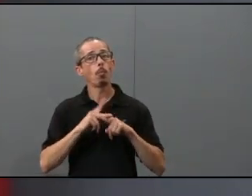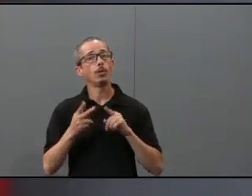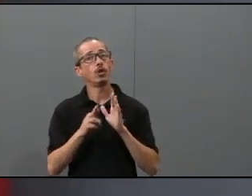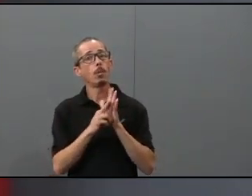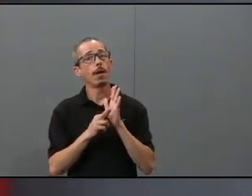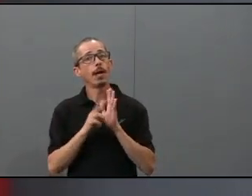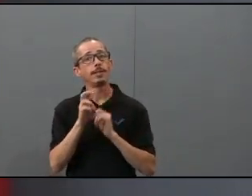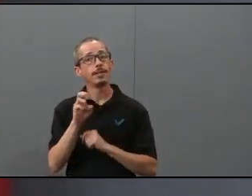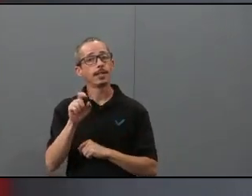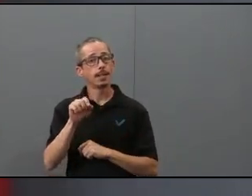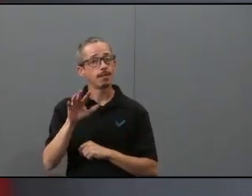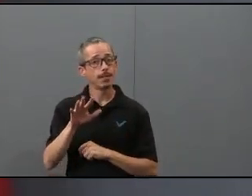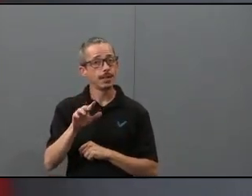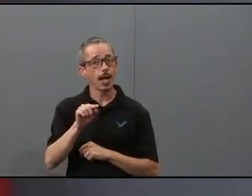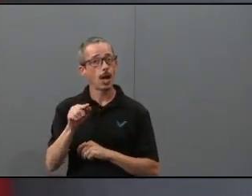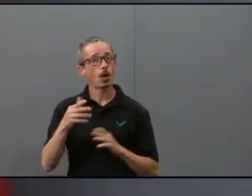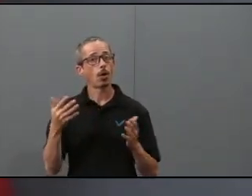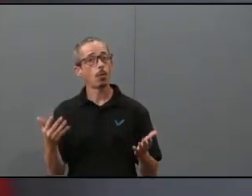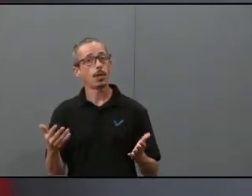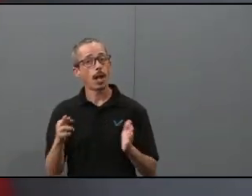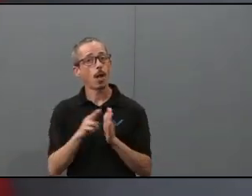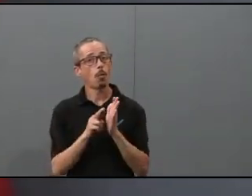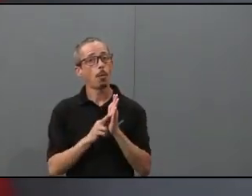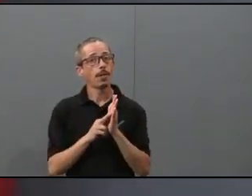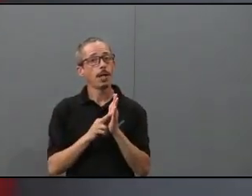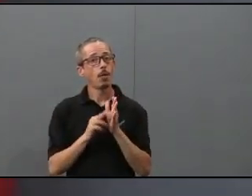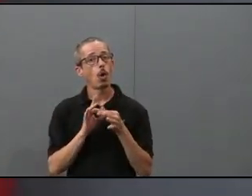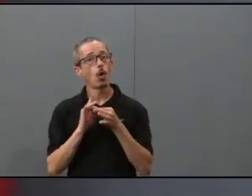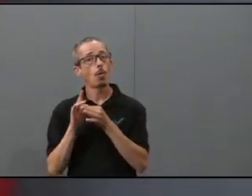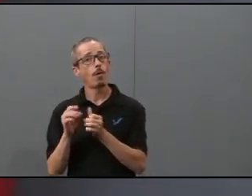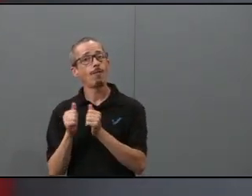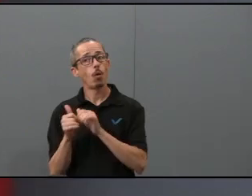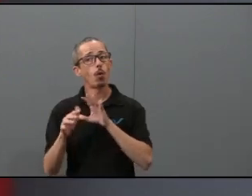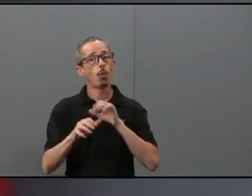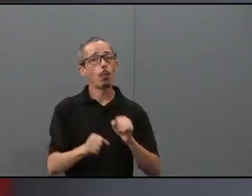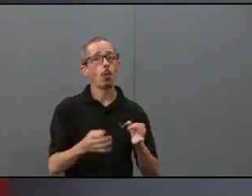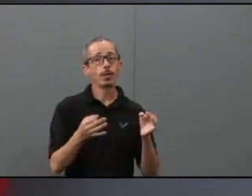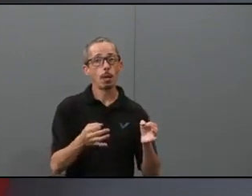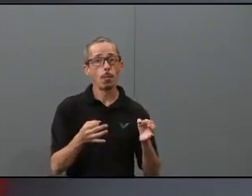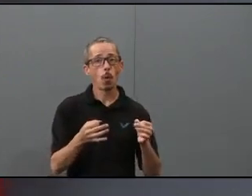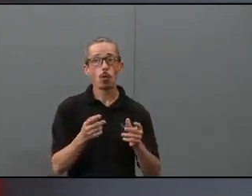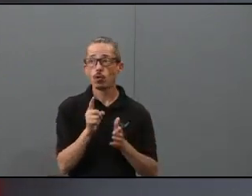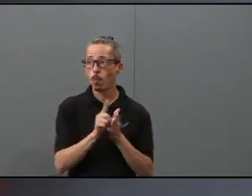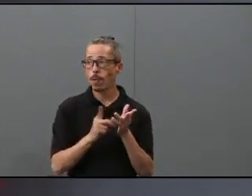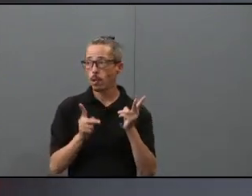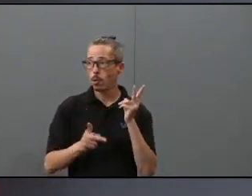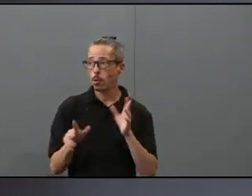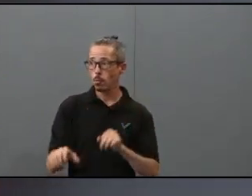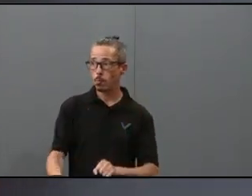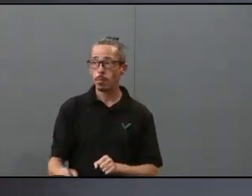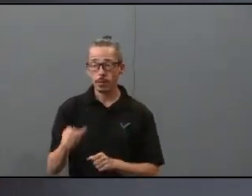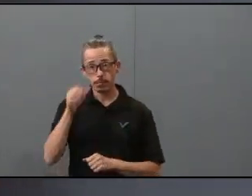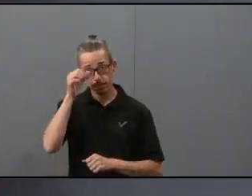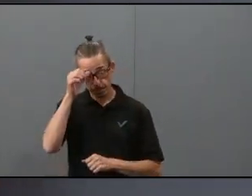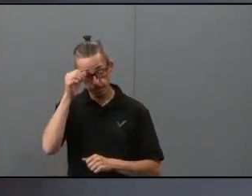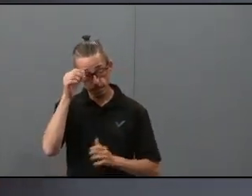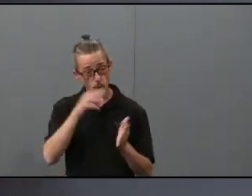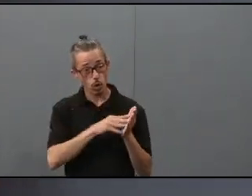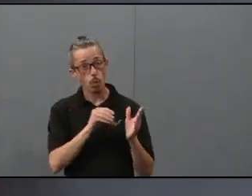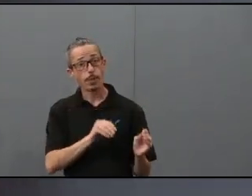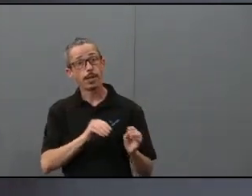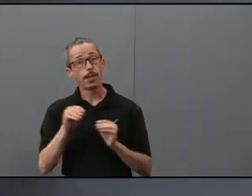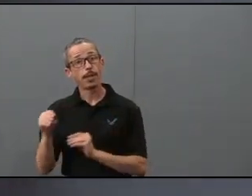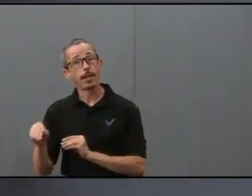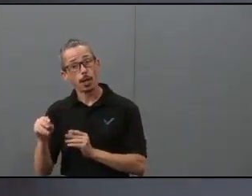règlement 625 intitulé règlement relatif à l'occupation temporaire du domaine public copie du projet de